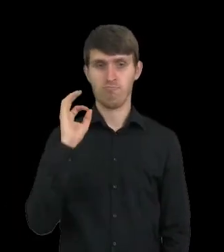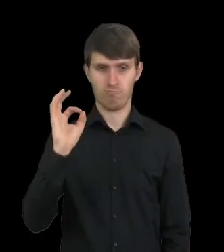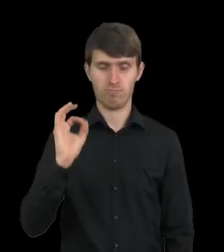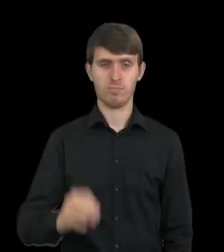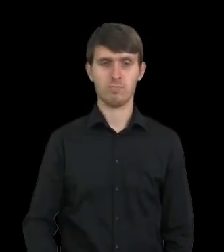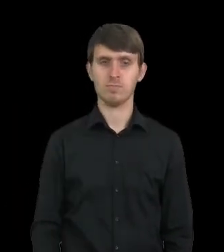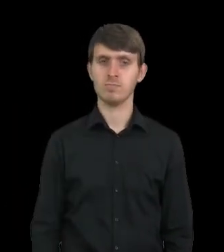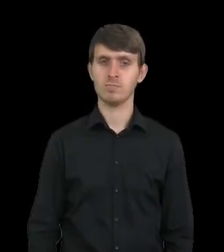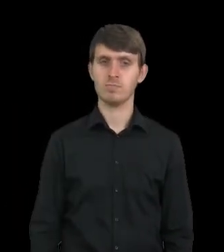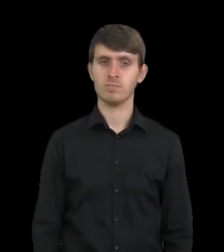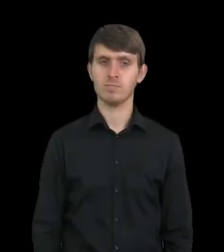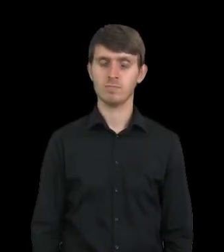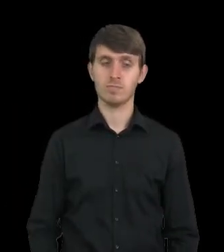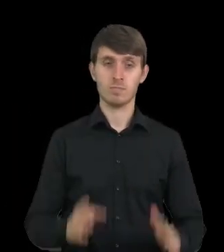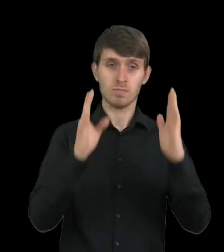Tu jest 0.